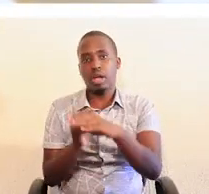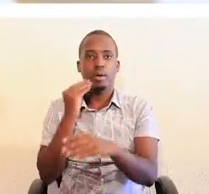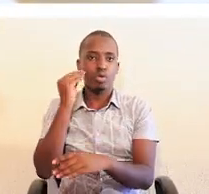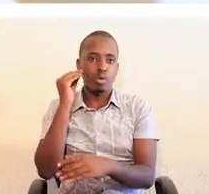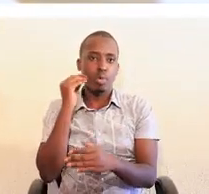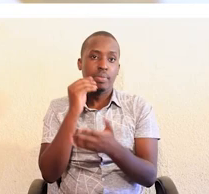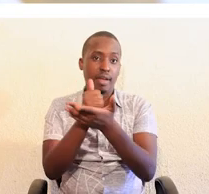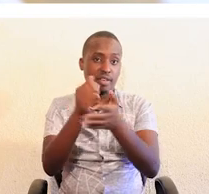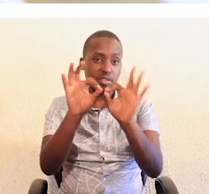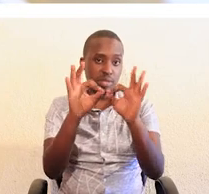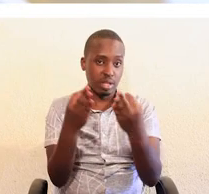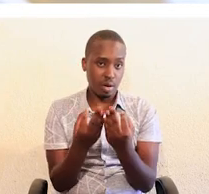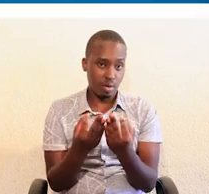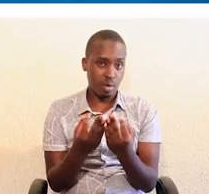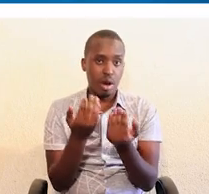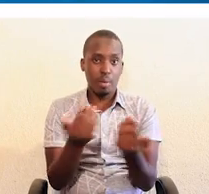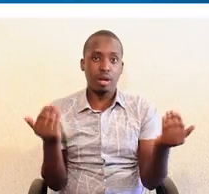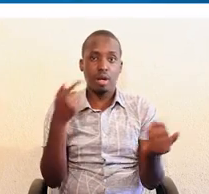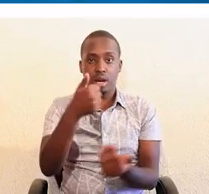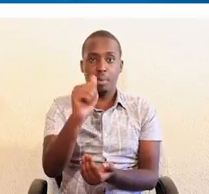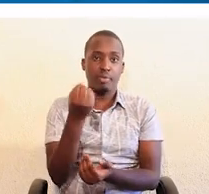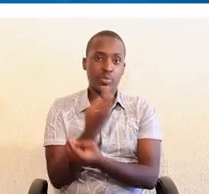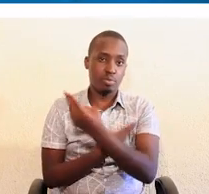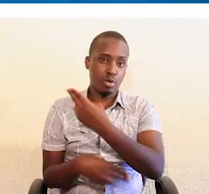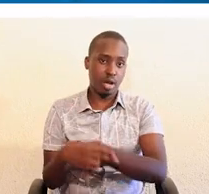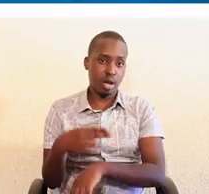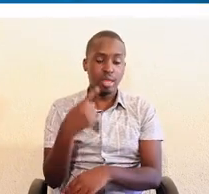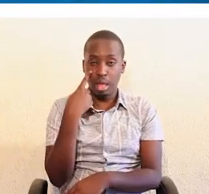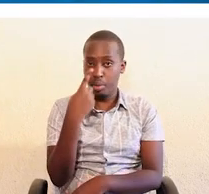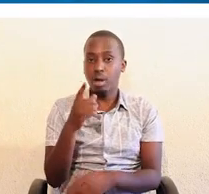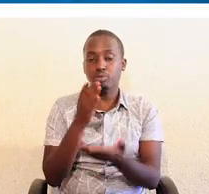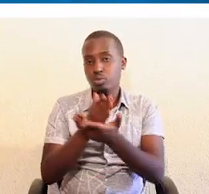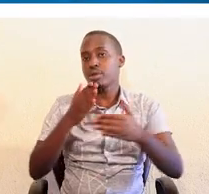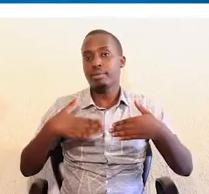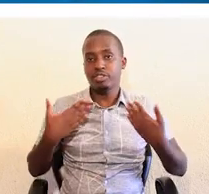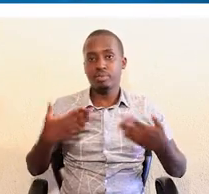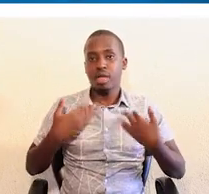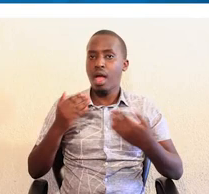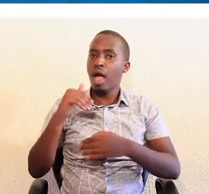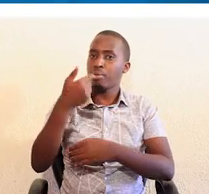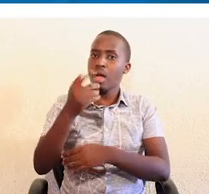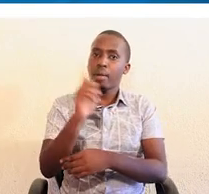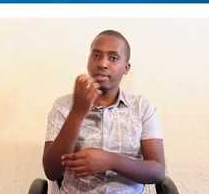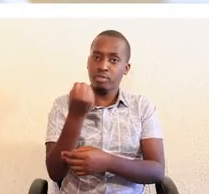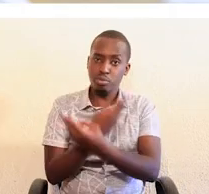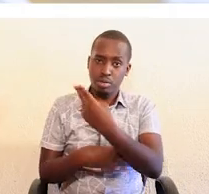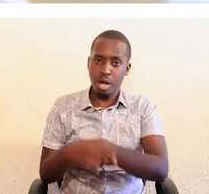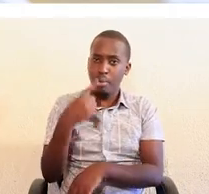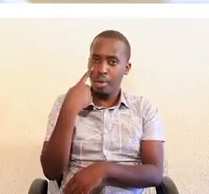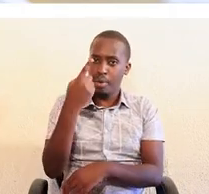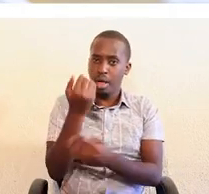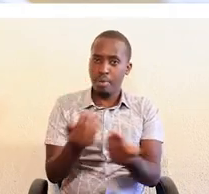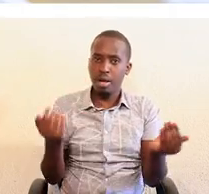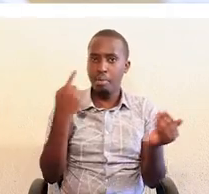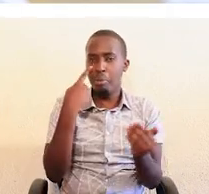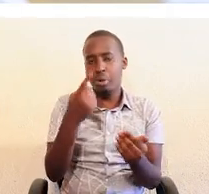mirimo byafashije imiryango abana nabo bafite ubumuga ndabibona ko baba bishimye noneho abadafite ubumuga